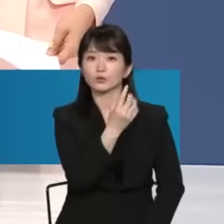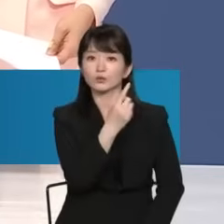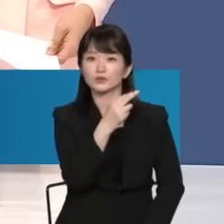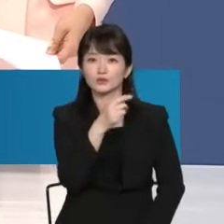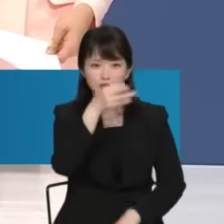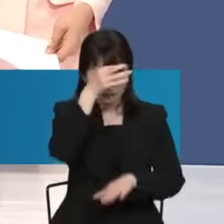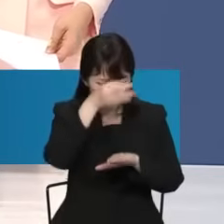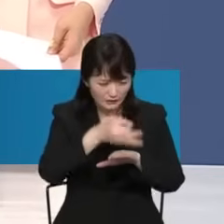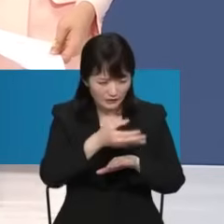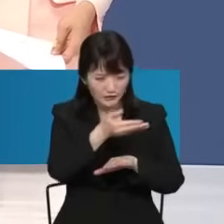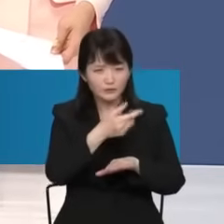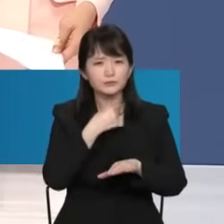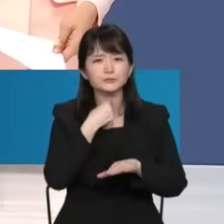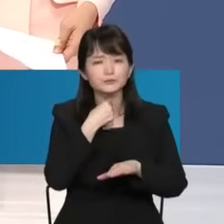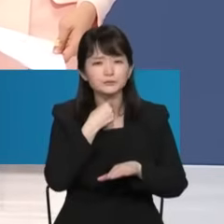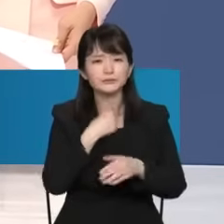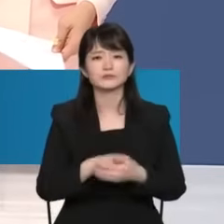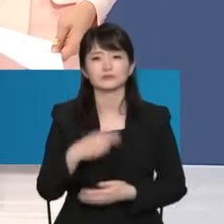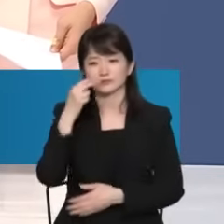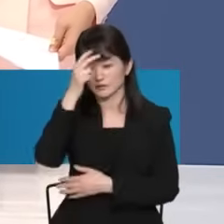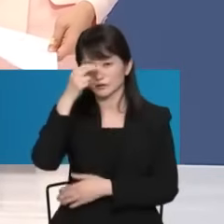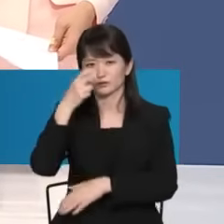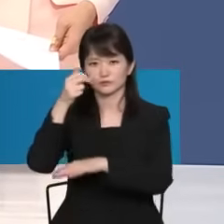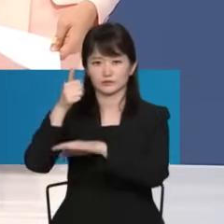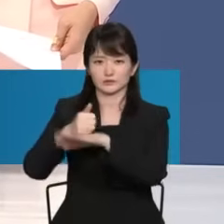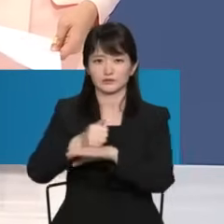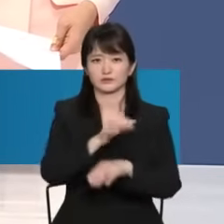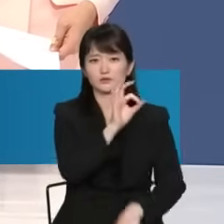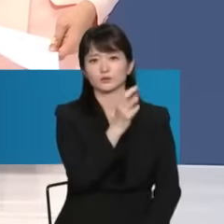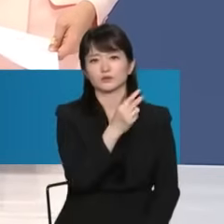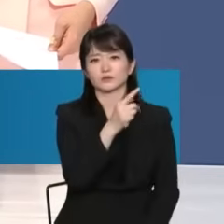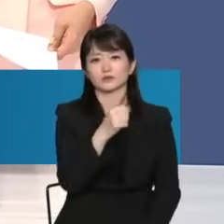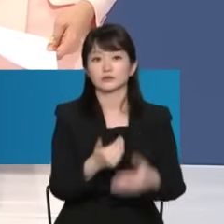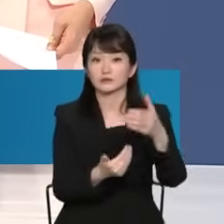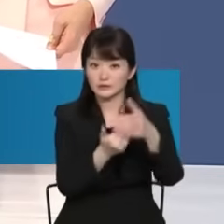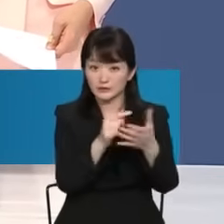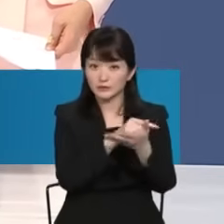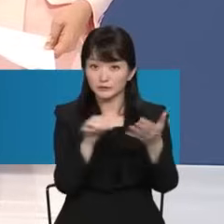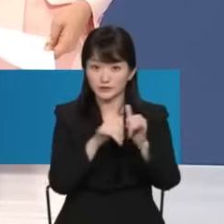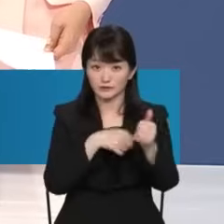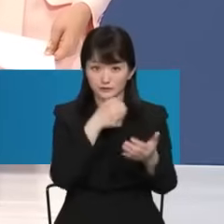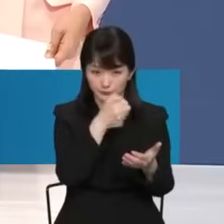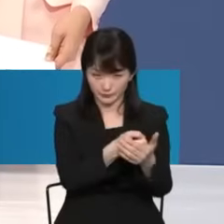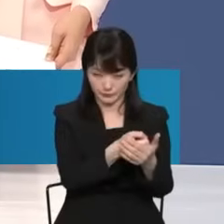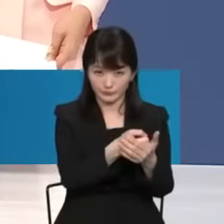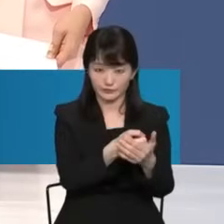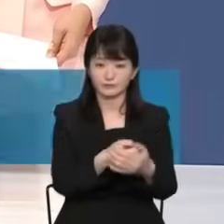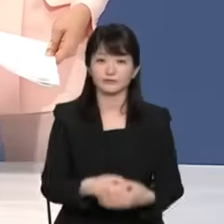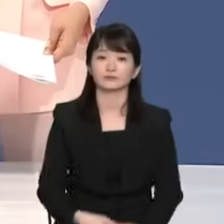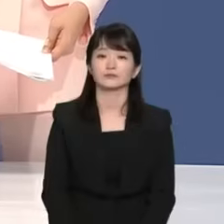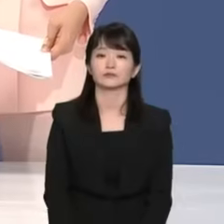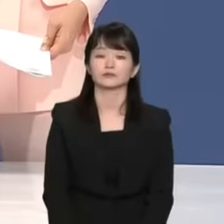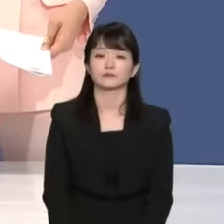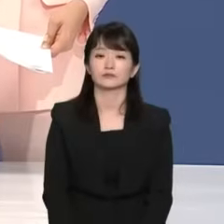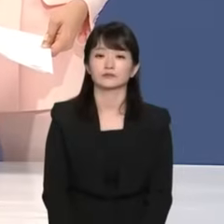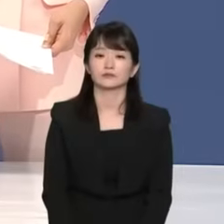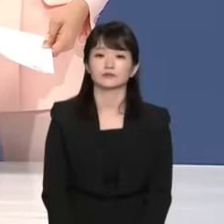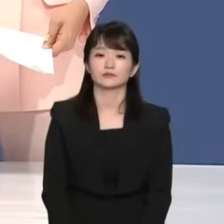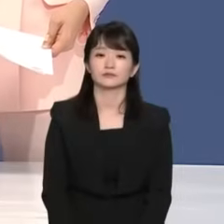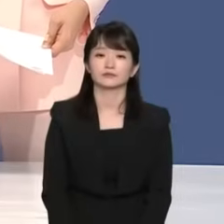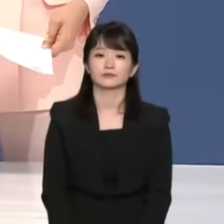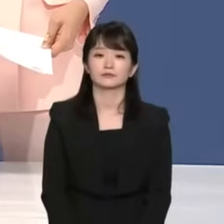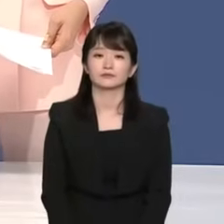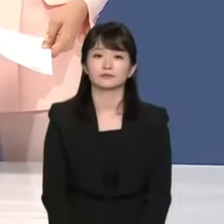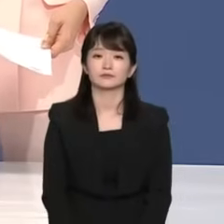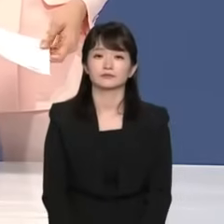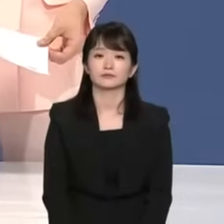싶다는 뜻도 전했습니다. 검찰은 수사 결과 오타니는 이 사건의 피해자라고 결론 지었습니다. 로스앤젤레스에서 홍지은